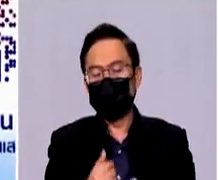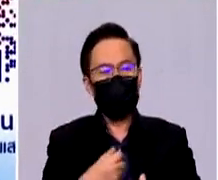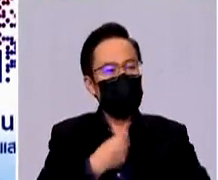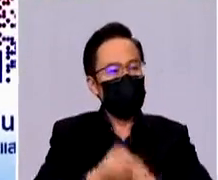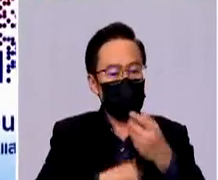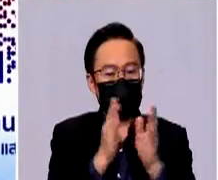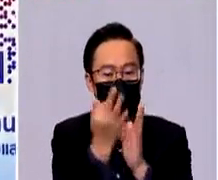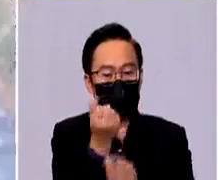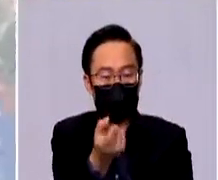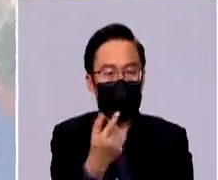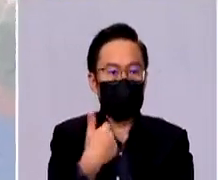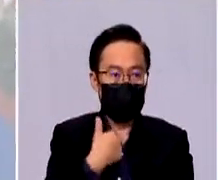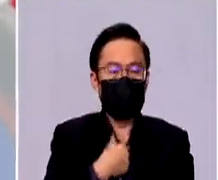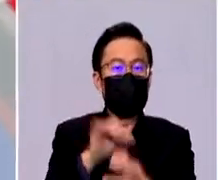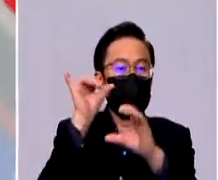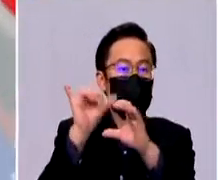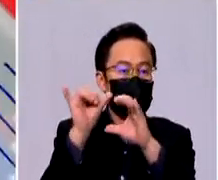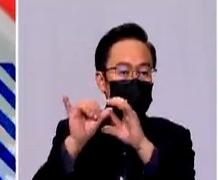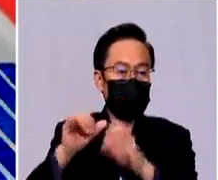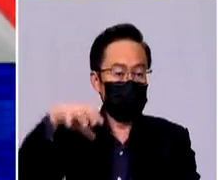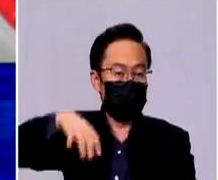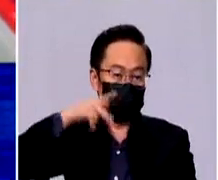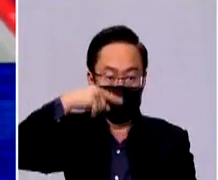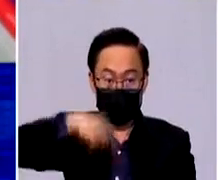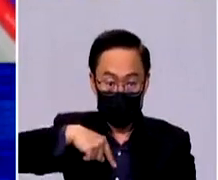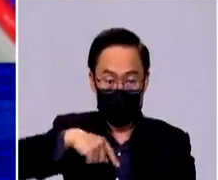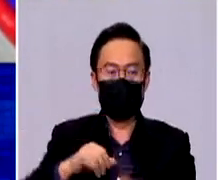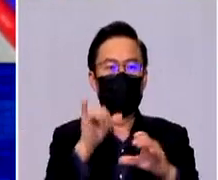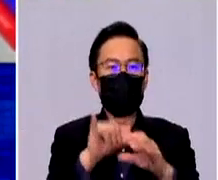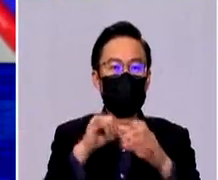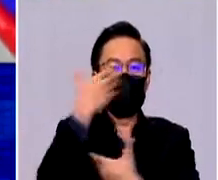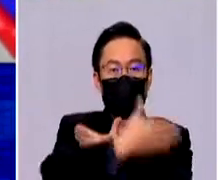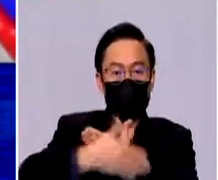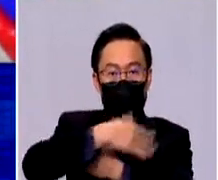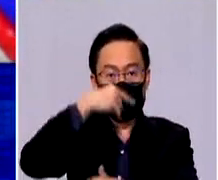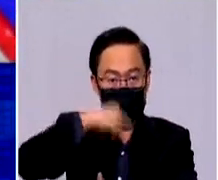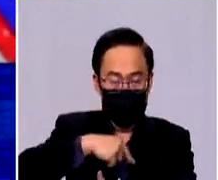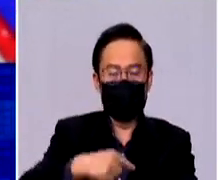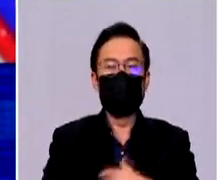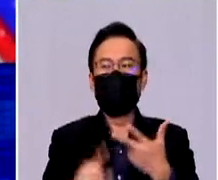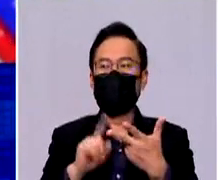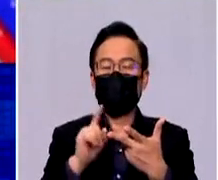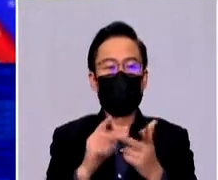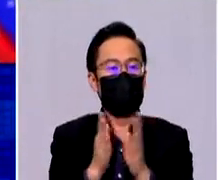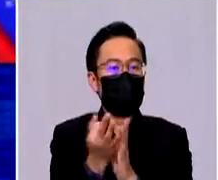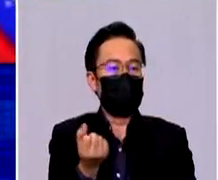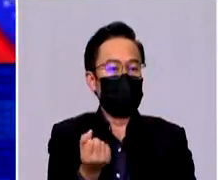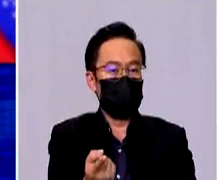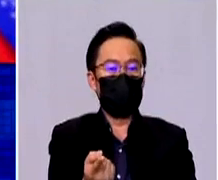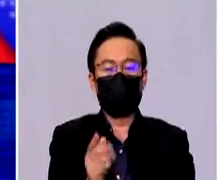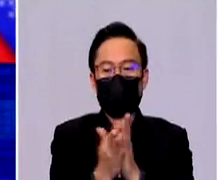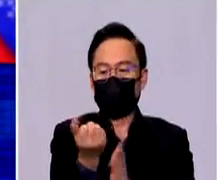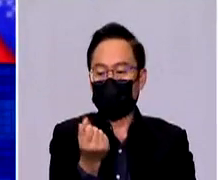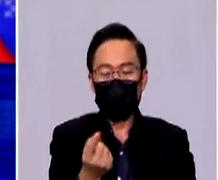มีการถ่ายทอดสดผ่านช่อง YouTube ของสำนักข่าวไทยช่อง YouTube การรถไฟแห่งประเทศไทย Official และไลฟ์สดผ่านเพจ